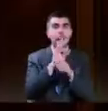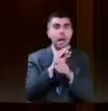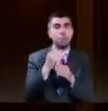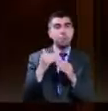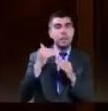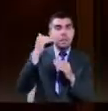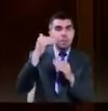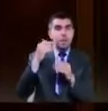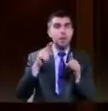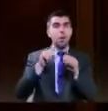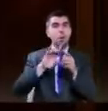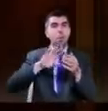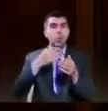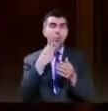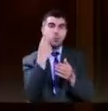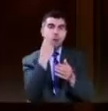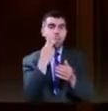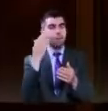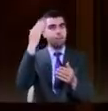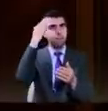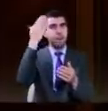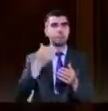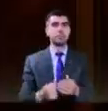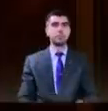وملي كياخذ الوزن غادي يفهمش.